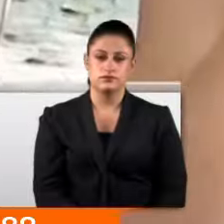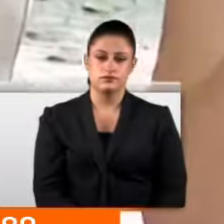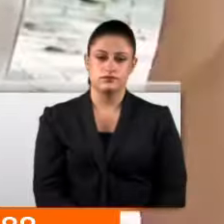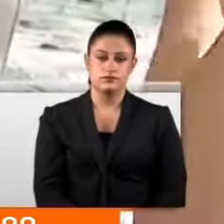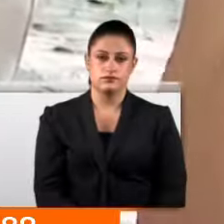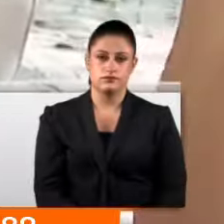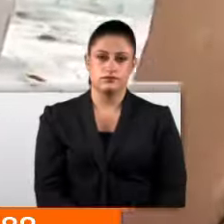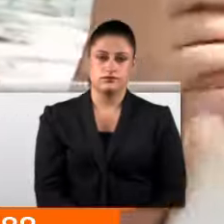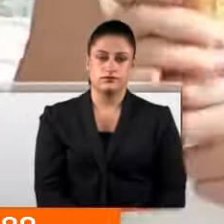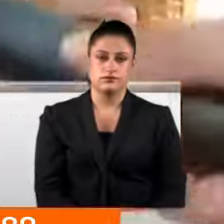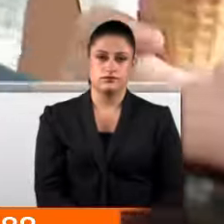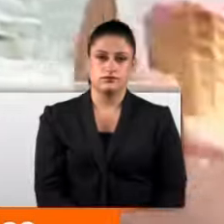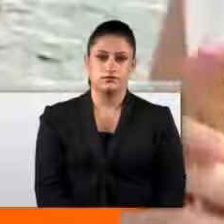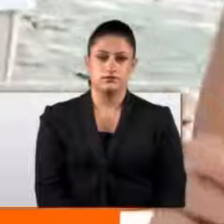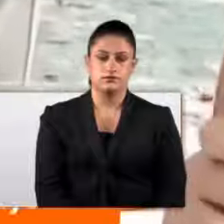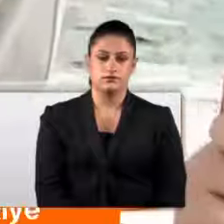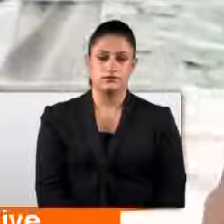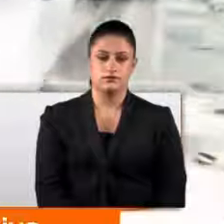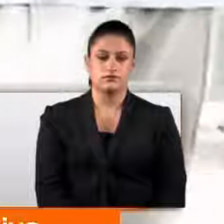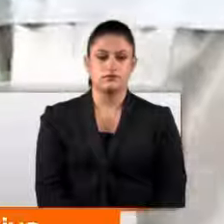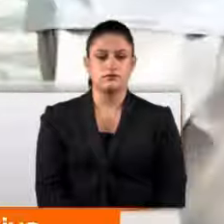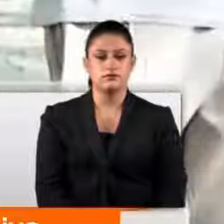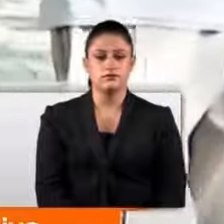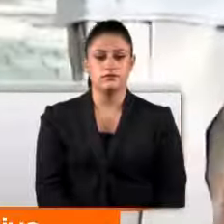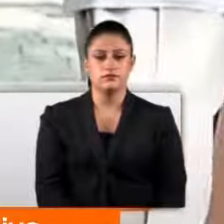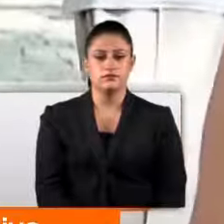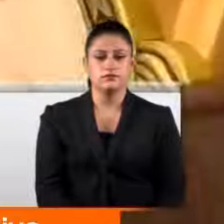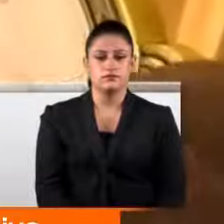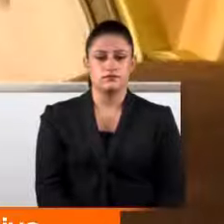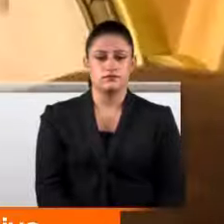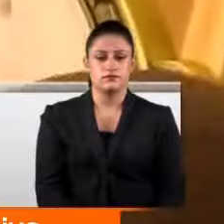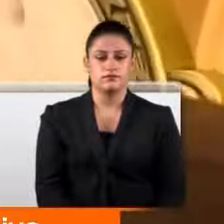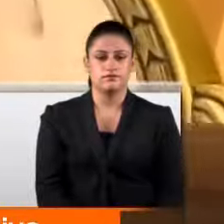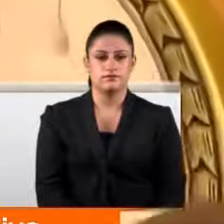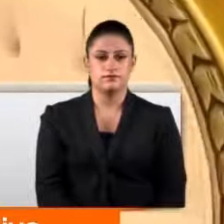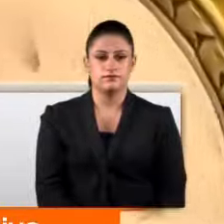için. Peki siz düğünde altınları ne yaptınız? Ne yaptınız? Eşim aldı, hepsini harcadı.